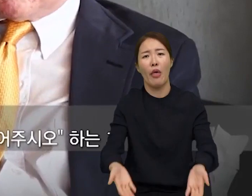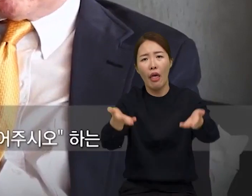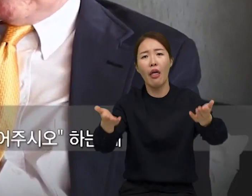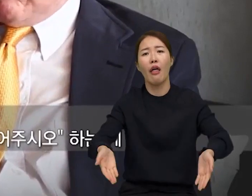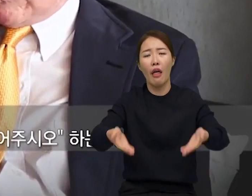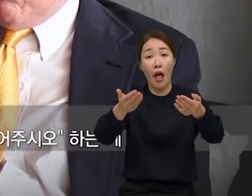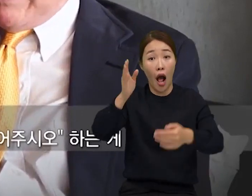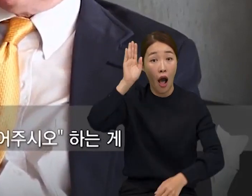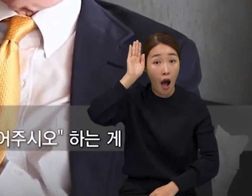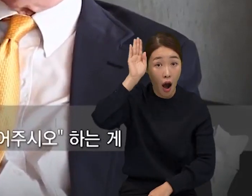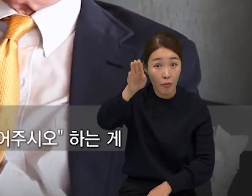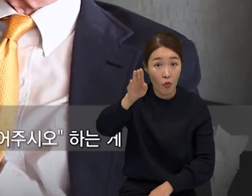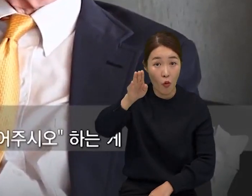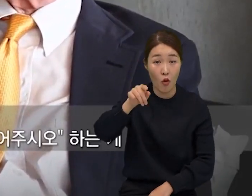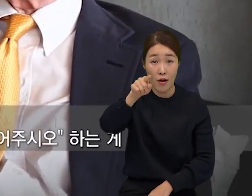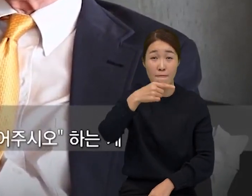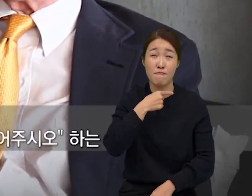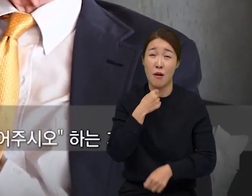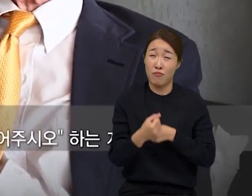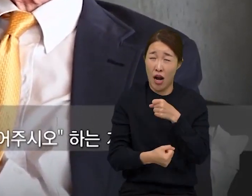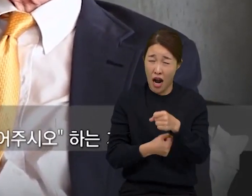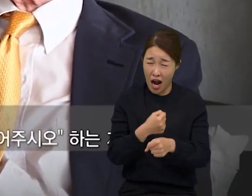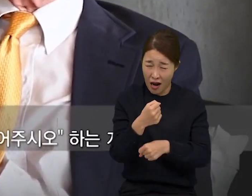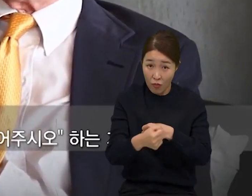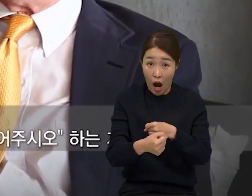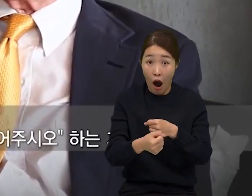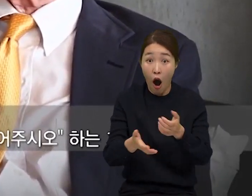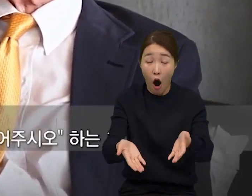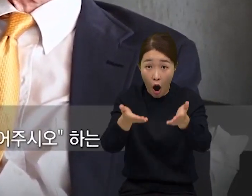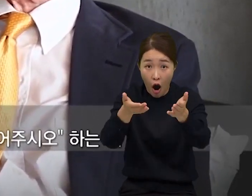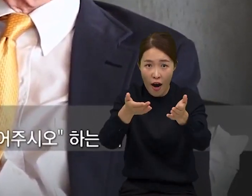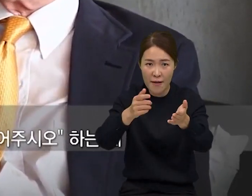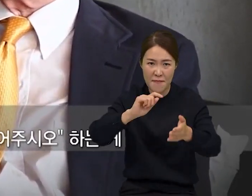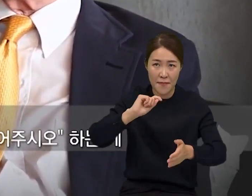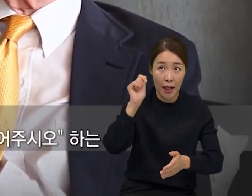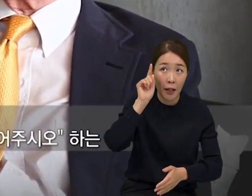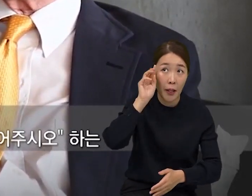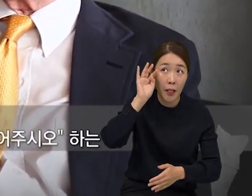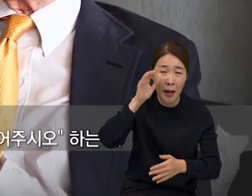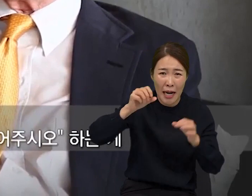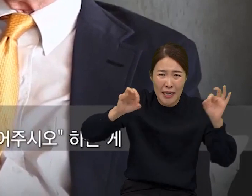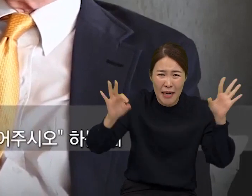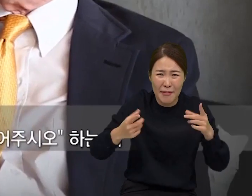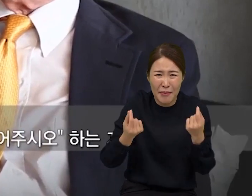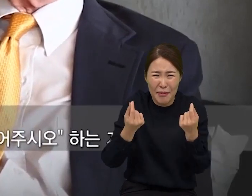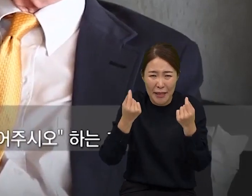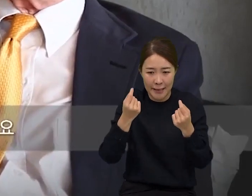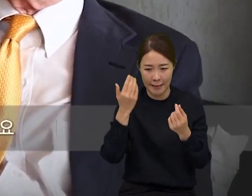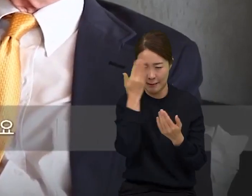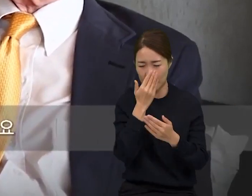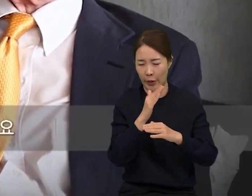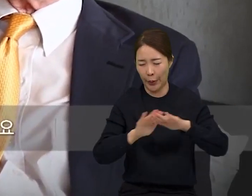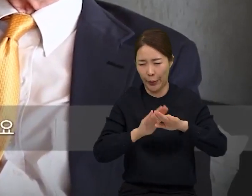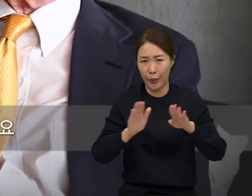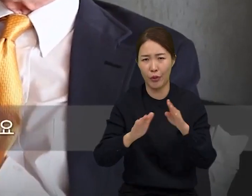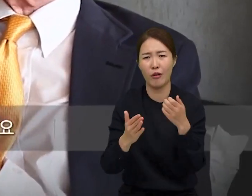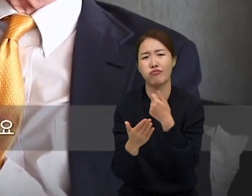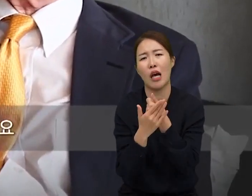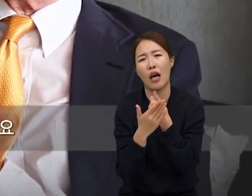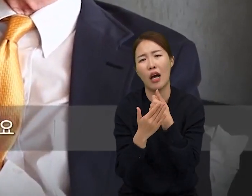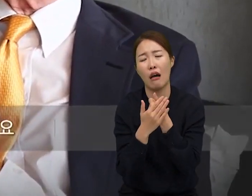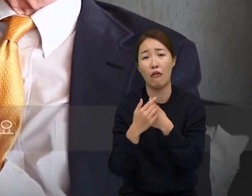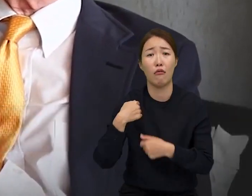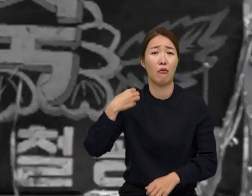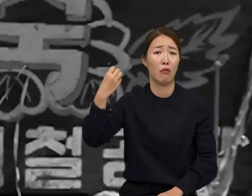앞으로 그래서 양 국장 마음대로 해가지고 이걸 빠른 시일 내에 매듭을 줘주시오 하는 게 그 양반이 나한테